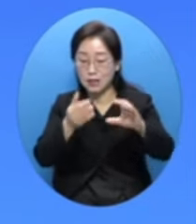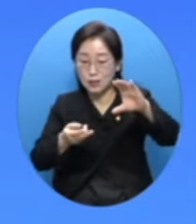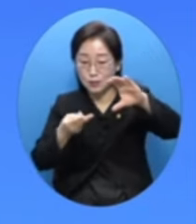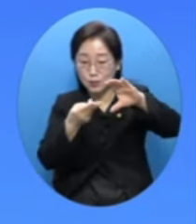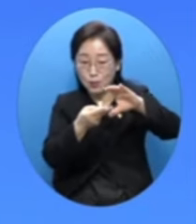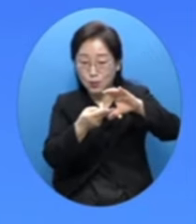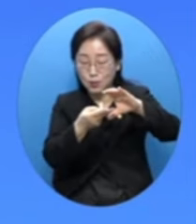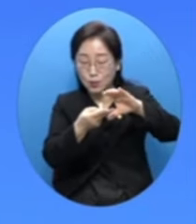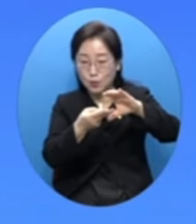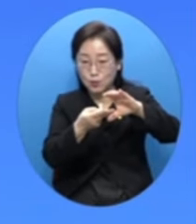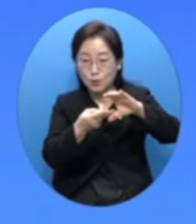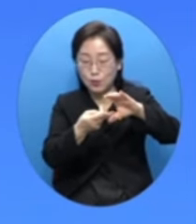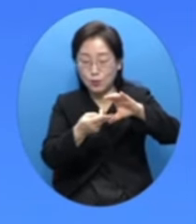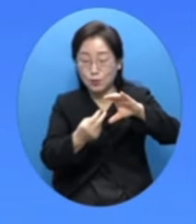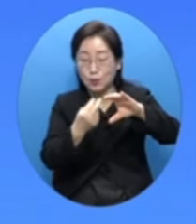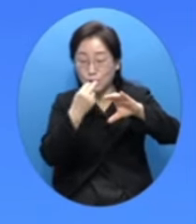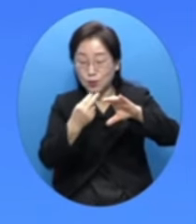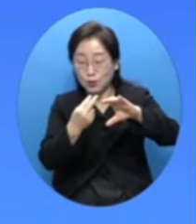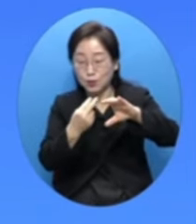잘하면서